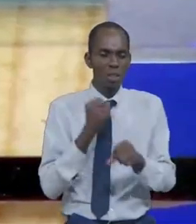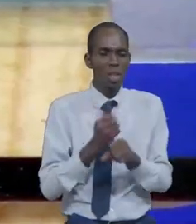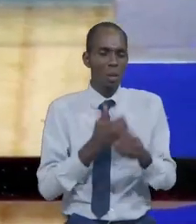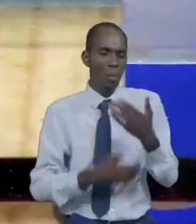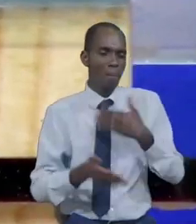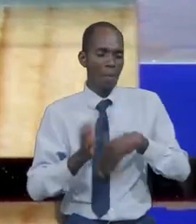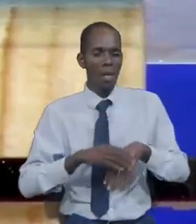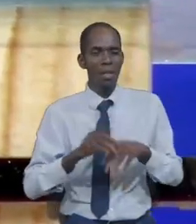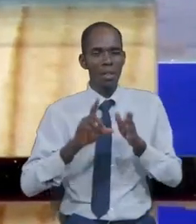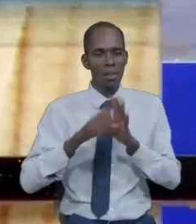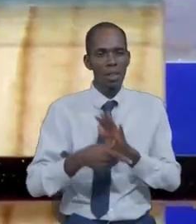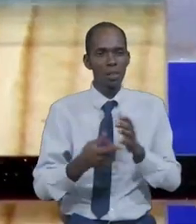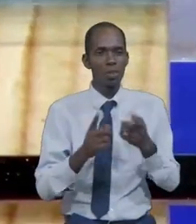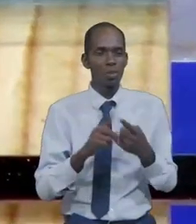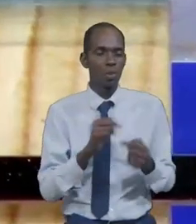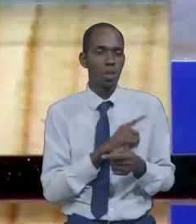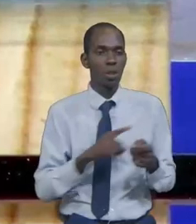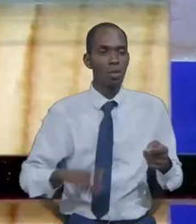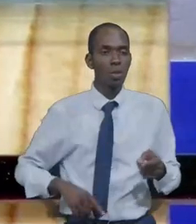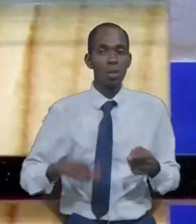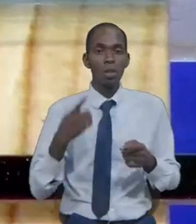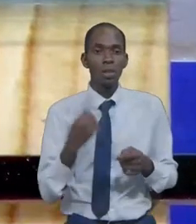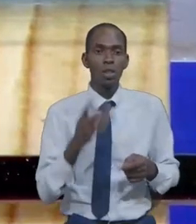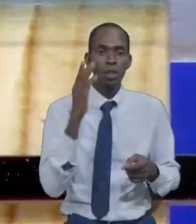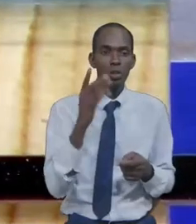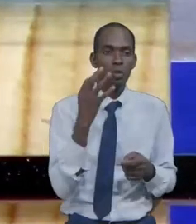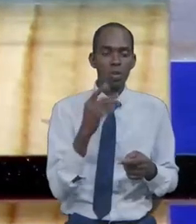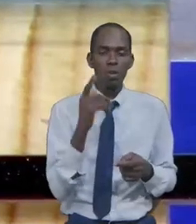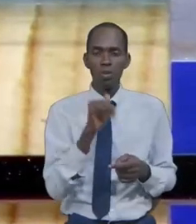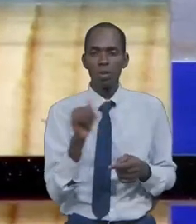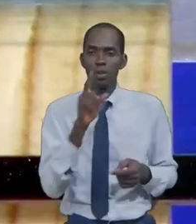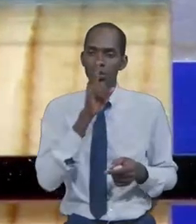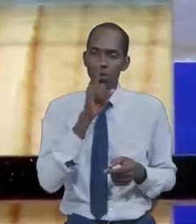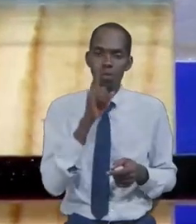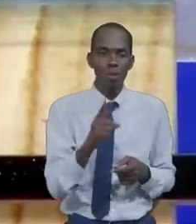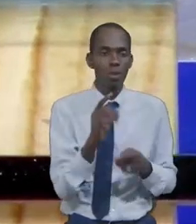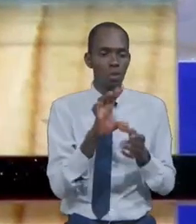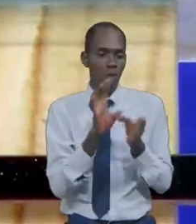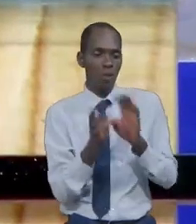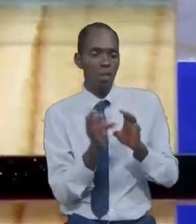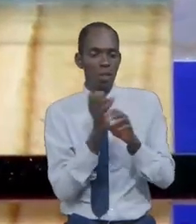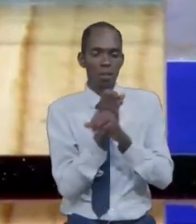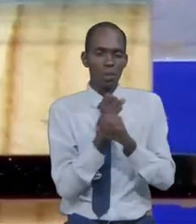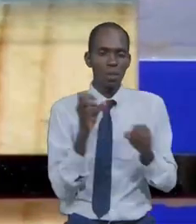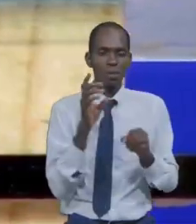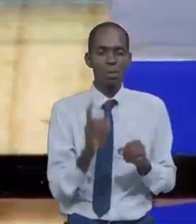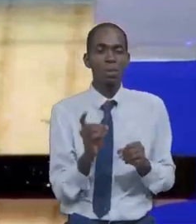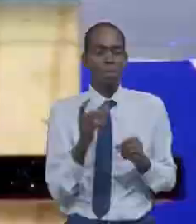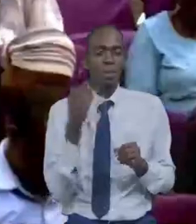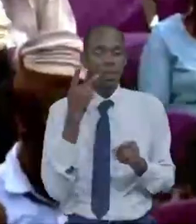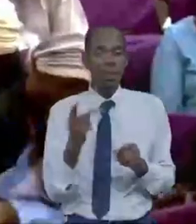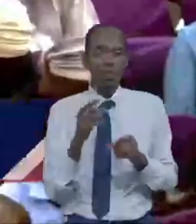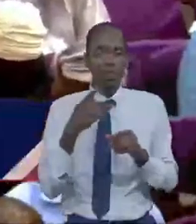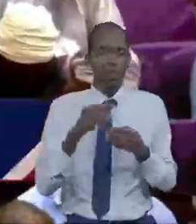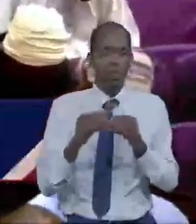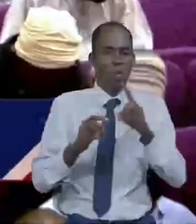Seigneur, et le témoignage d'une âme véritablement sauvée. Première partie, nous allons voir